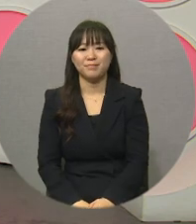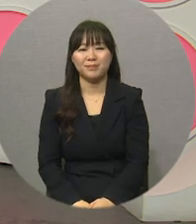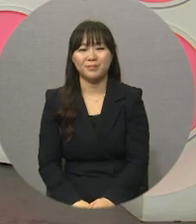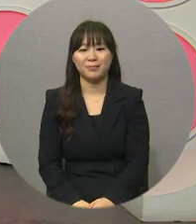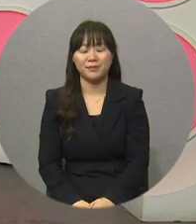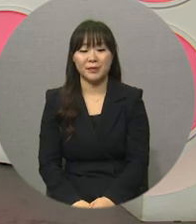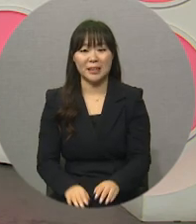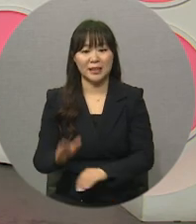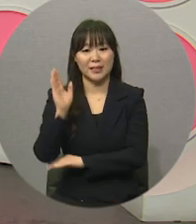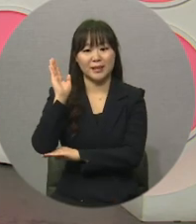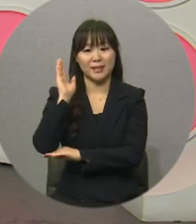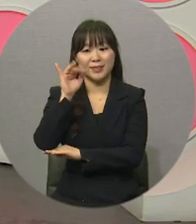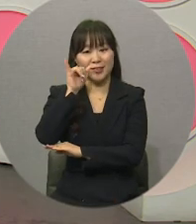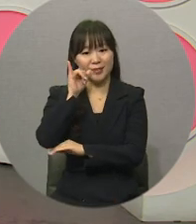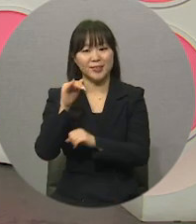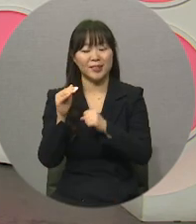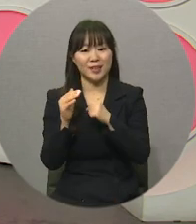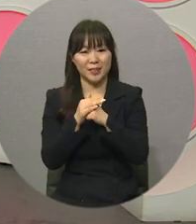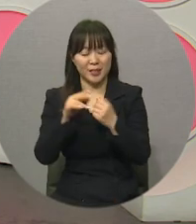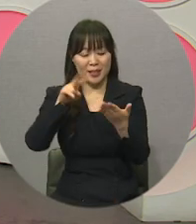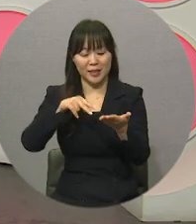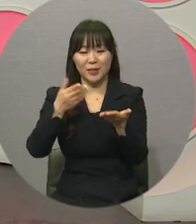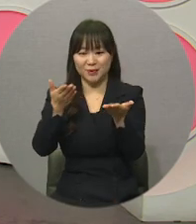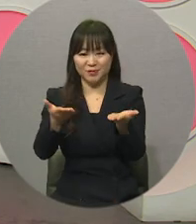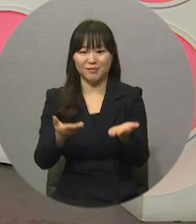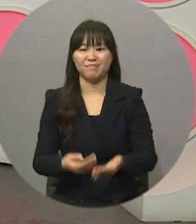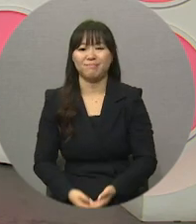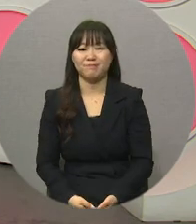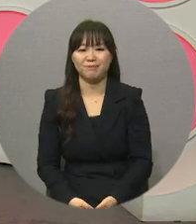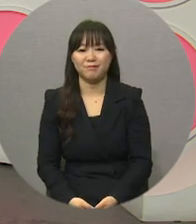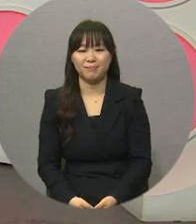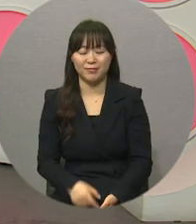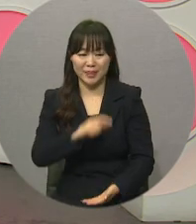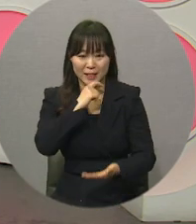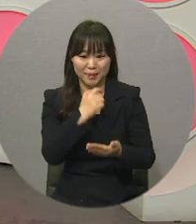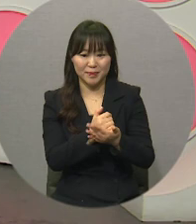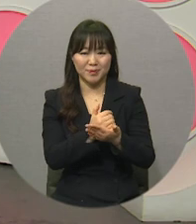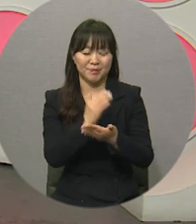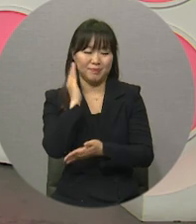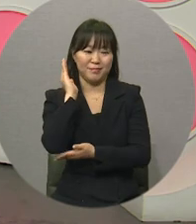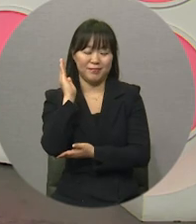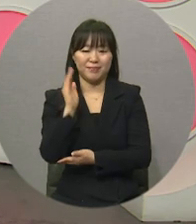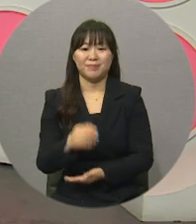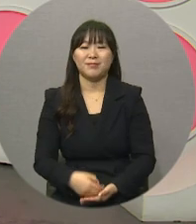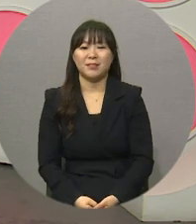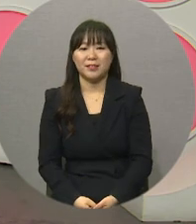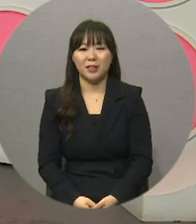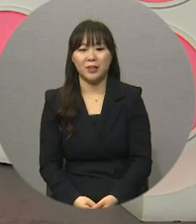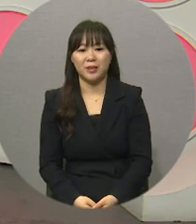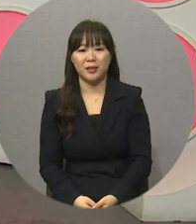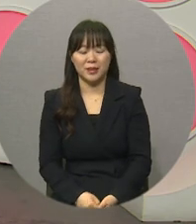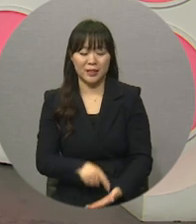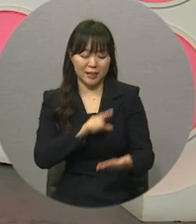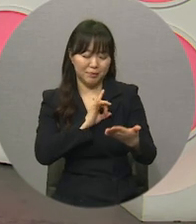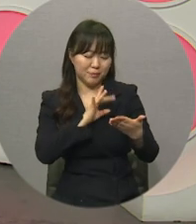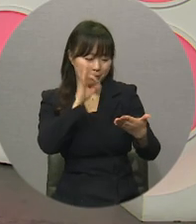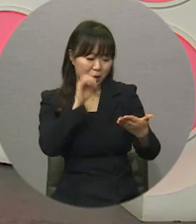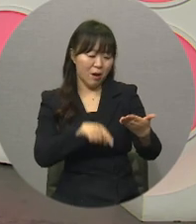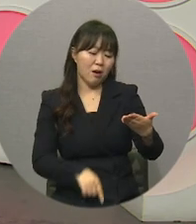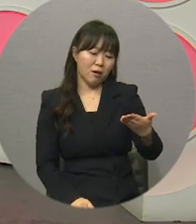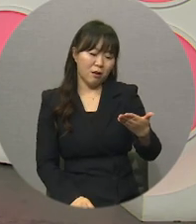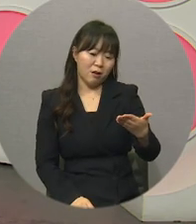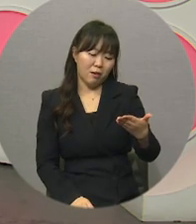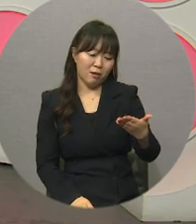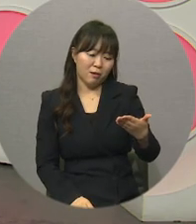자, 오늘 또 사연이 와 있어서요. 제가 또 읽어드리려고 준비를 하고 감동 있습니다. 사연이죠. 네. 제목만 딱 들어도